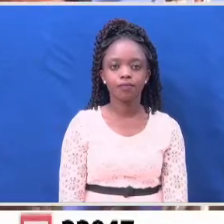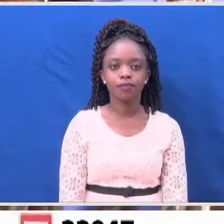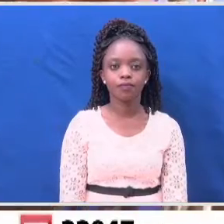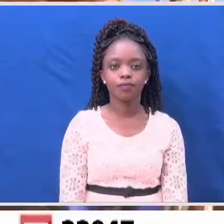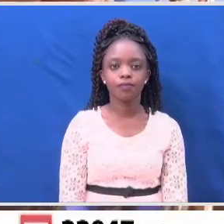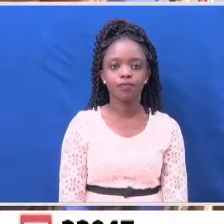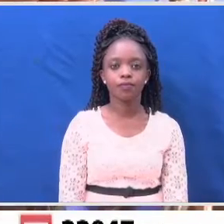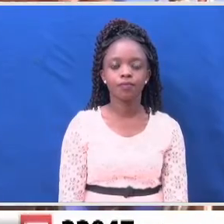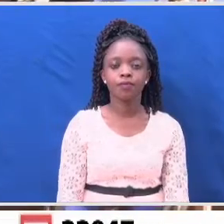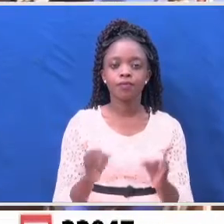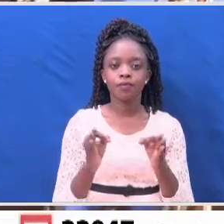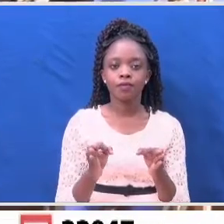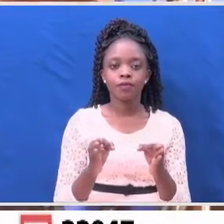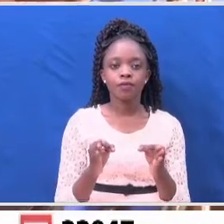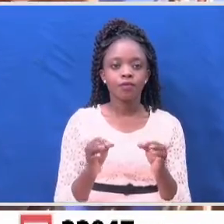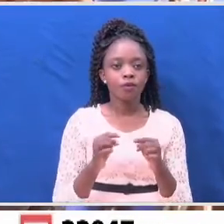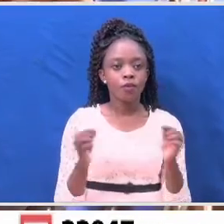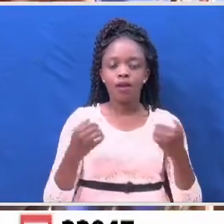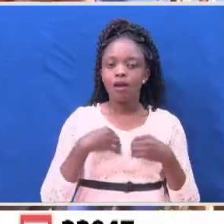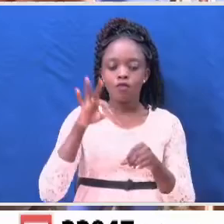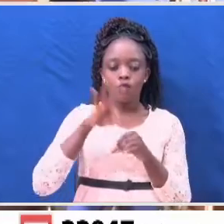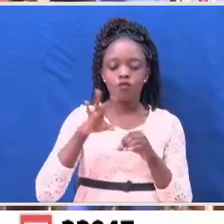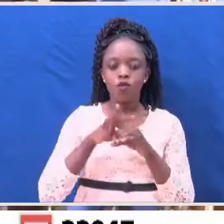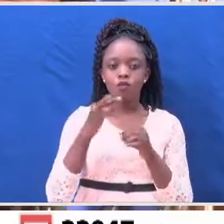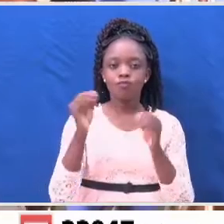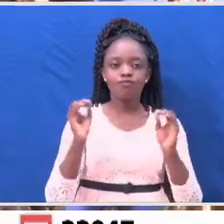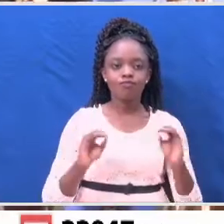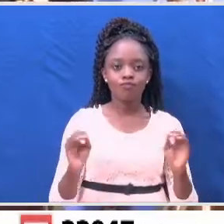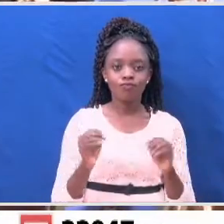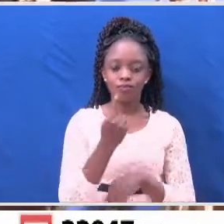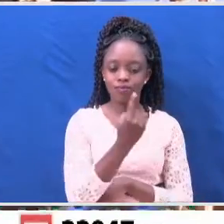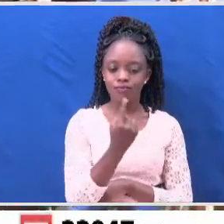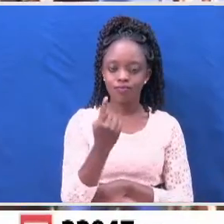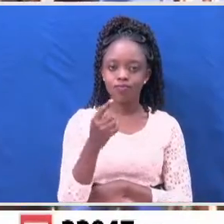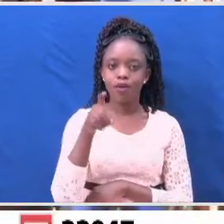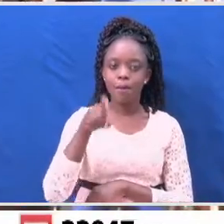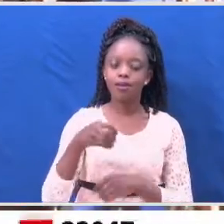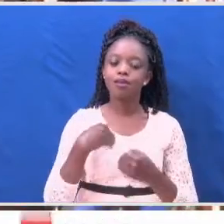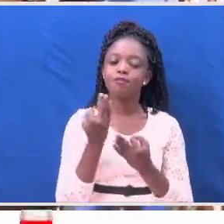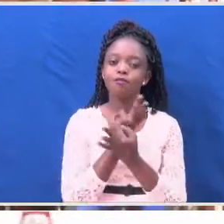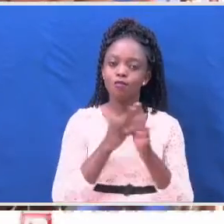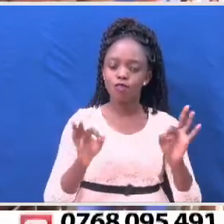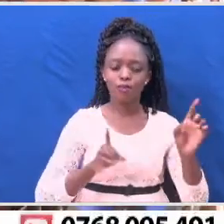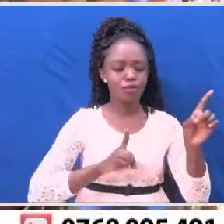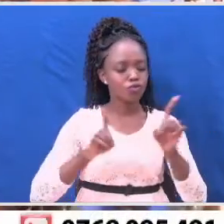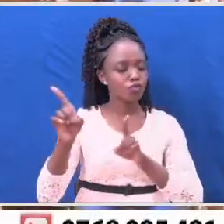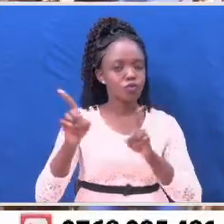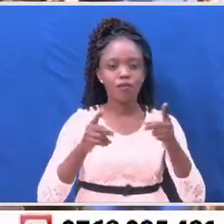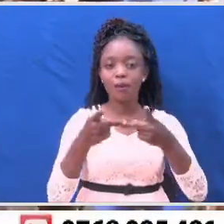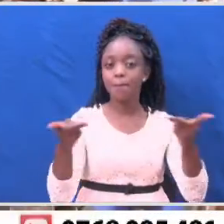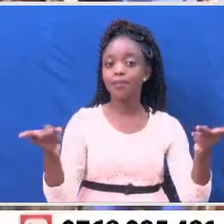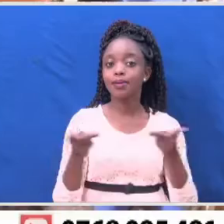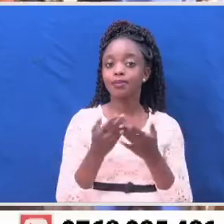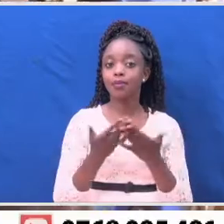Hata kama huyo Gideon hana hata kula moja, wacha kila mtu akue na uhuru wa kwenda kila bahari,